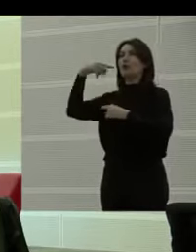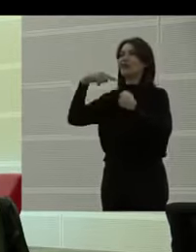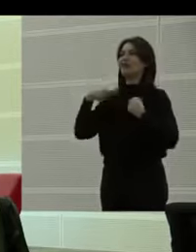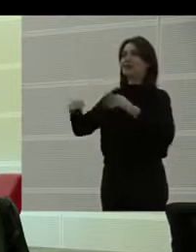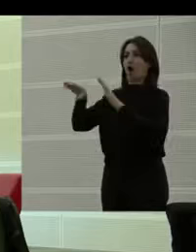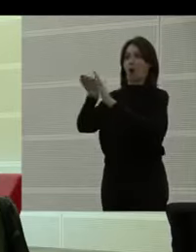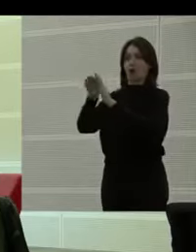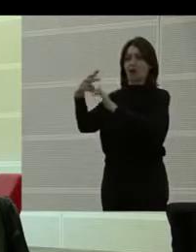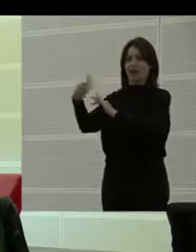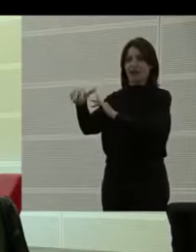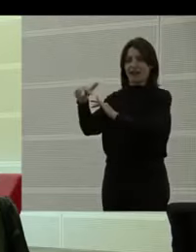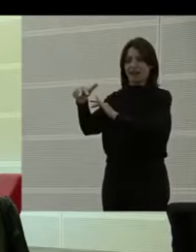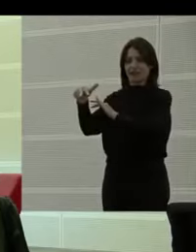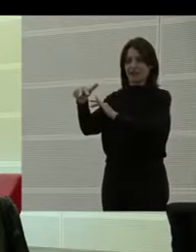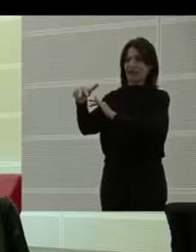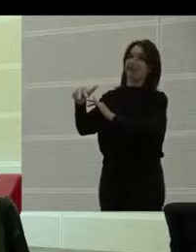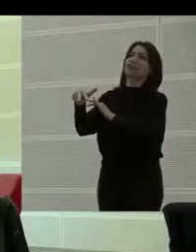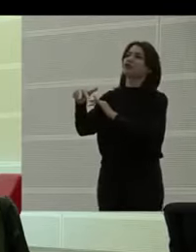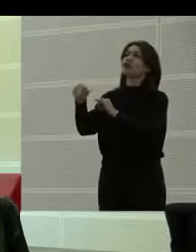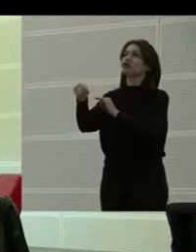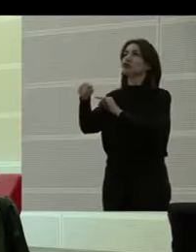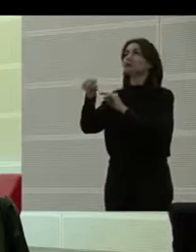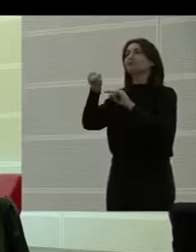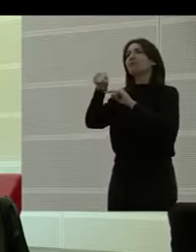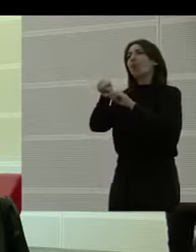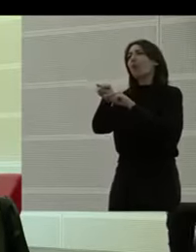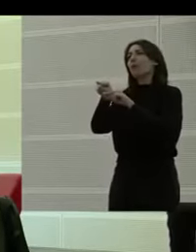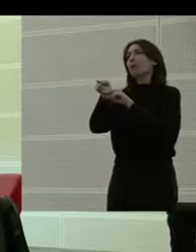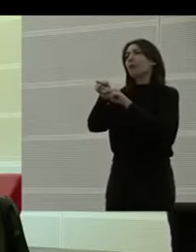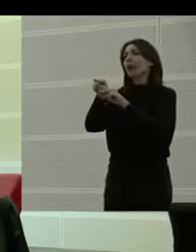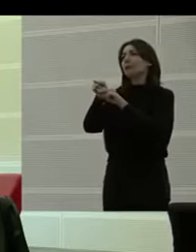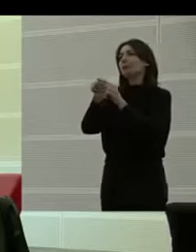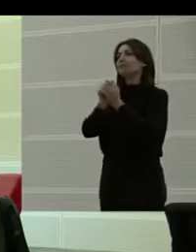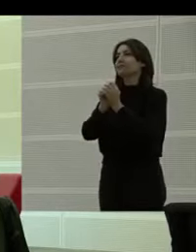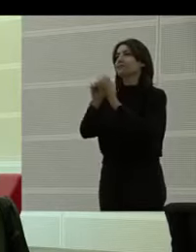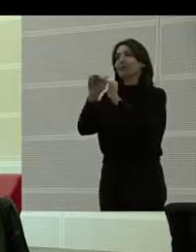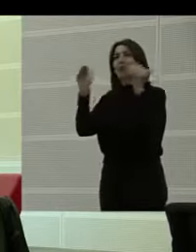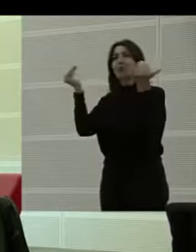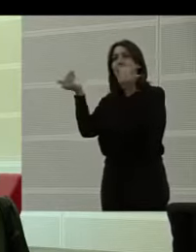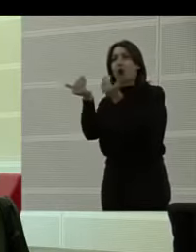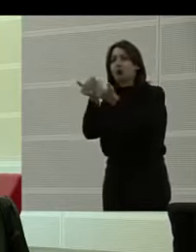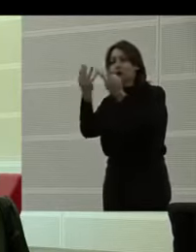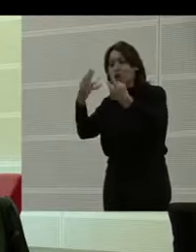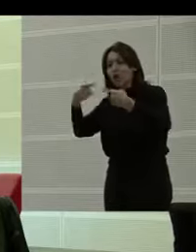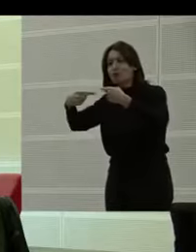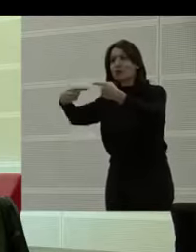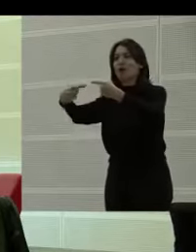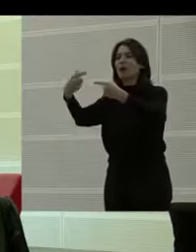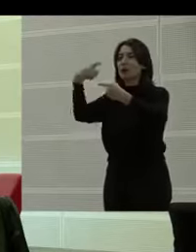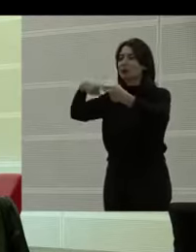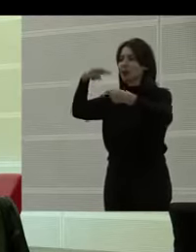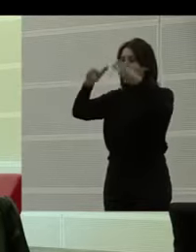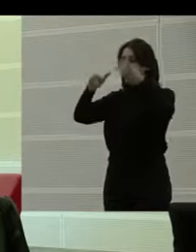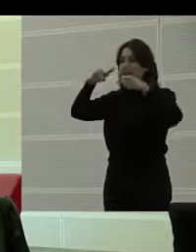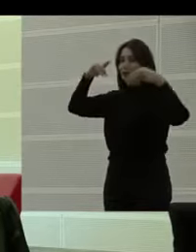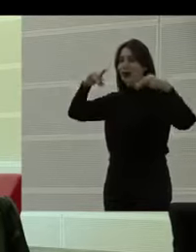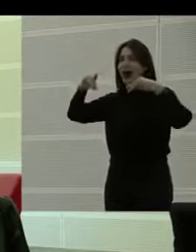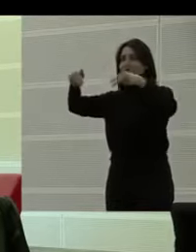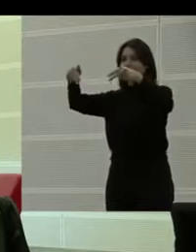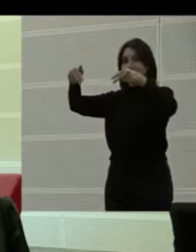città. Su questo pianeta gira perché ci sono delle persone che ci camminano sopra, che